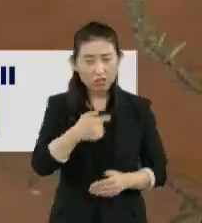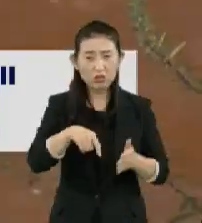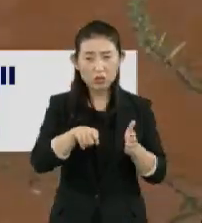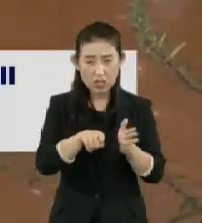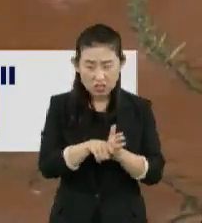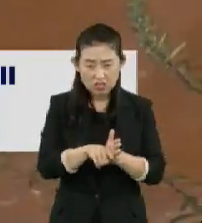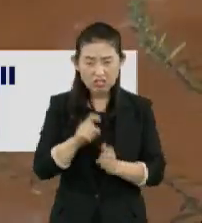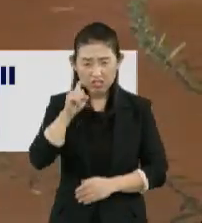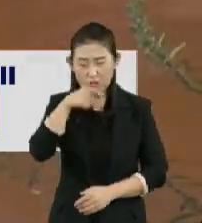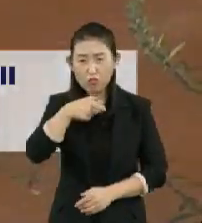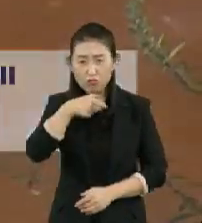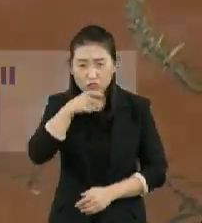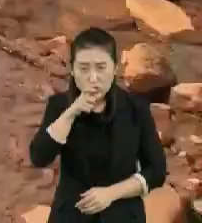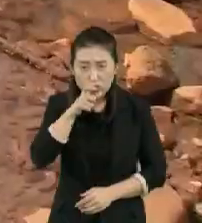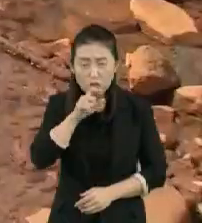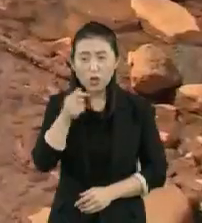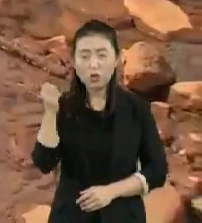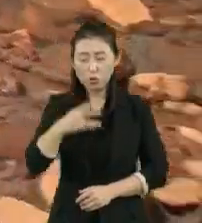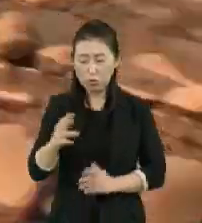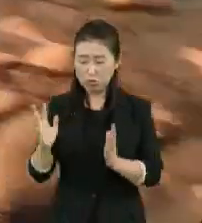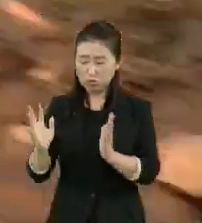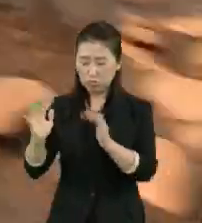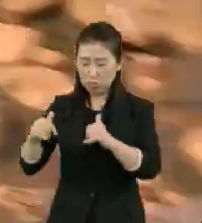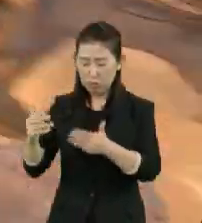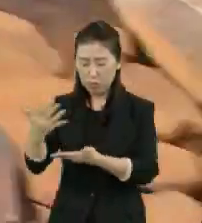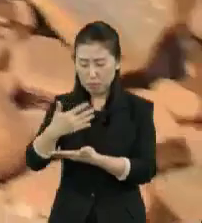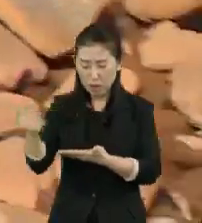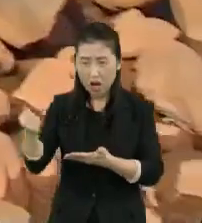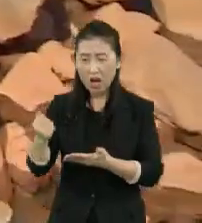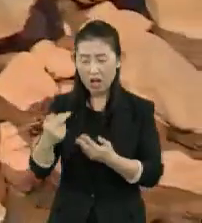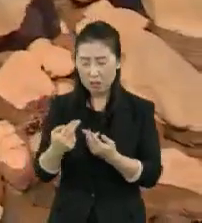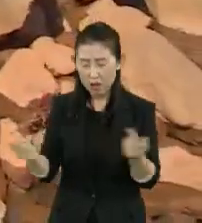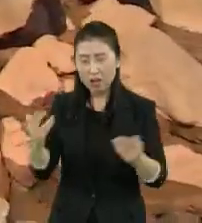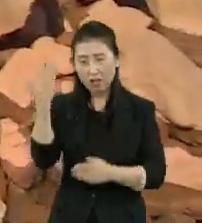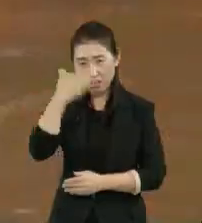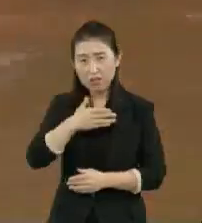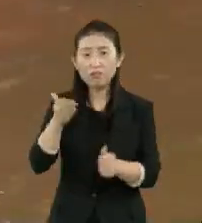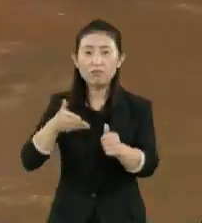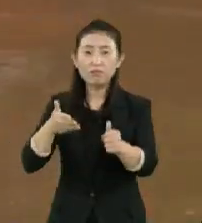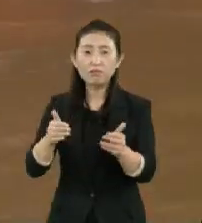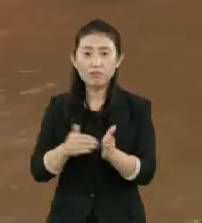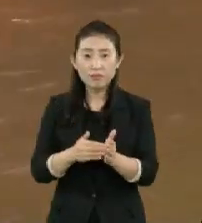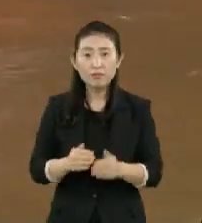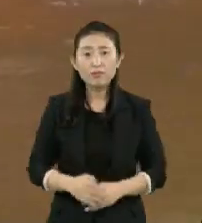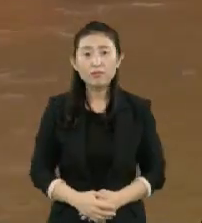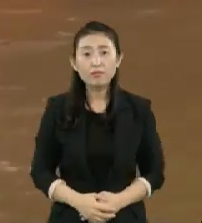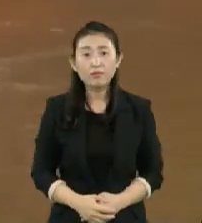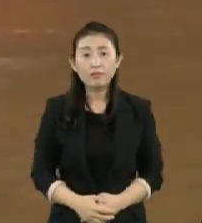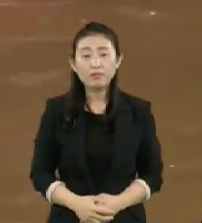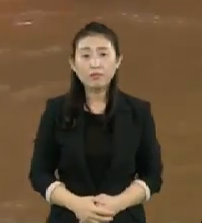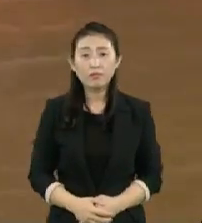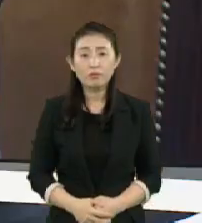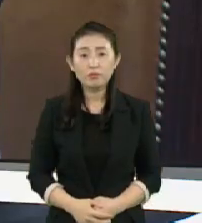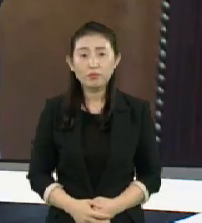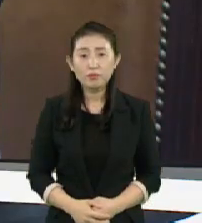지하수 오염과 폐탄광 내 구조물 철거 등 대책 마련을 촉구했습니다.